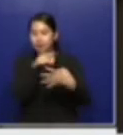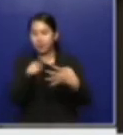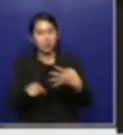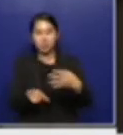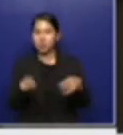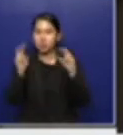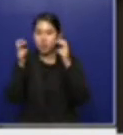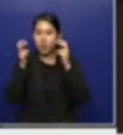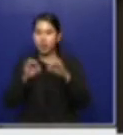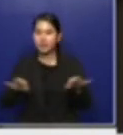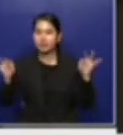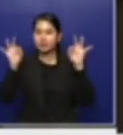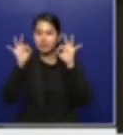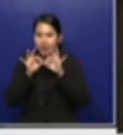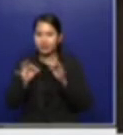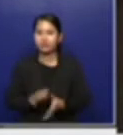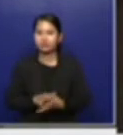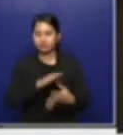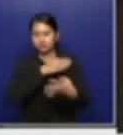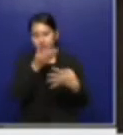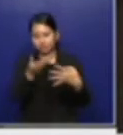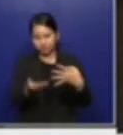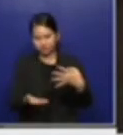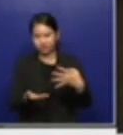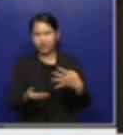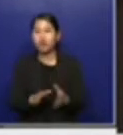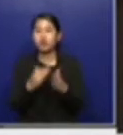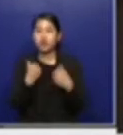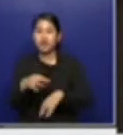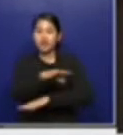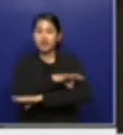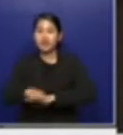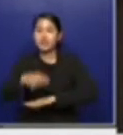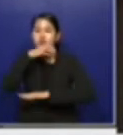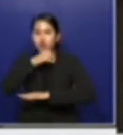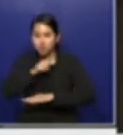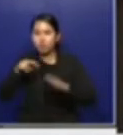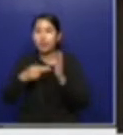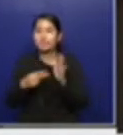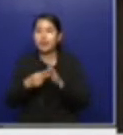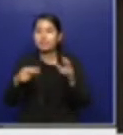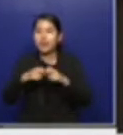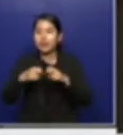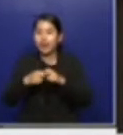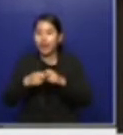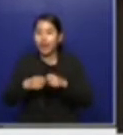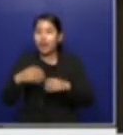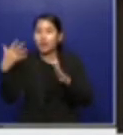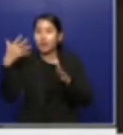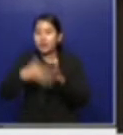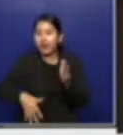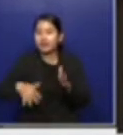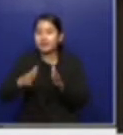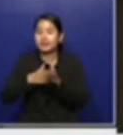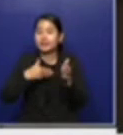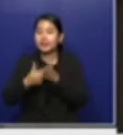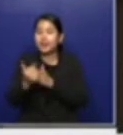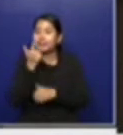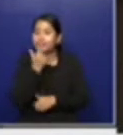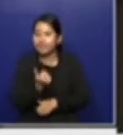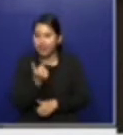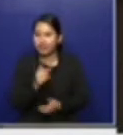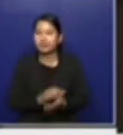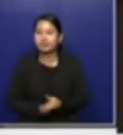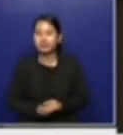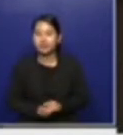เลย4ด้านเนี่ยยังอยู่ในช่วงที่เป็นมหาอุปสรรคท่านให้สีแดงเลยแล้วก็อยู่ระ